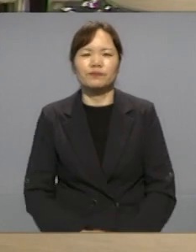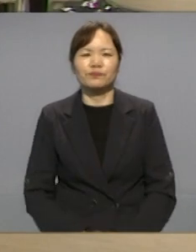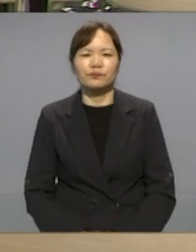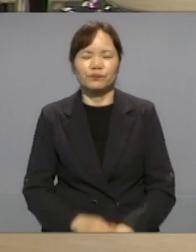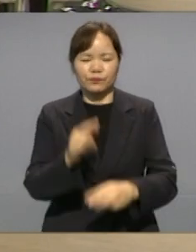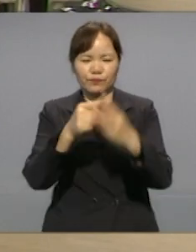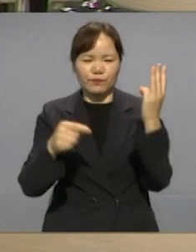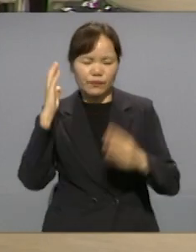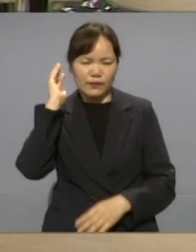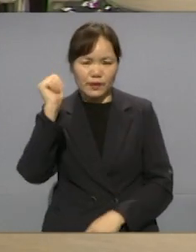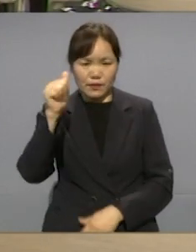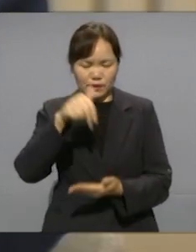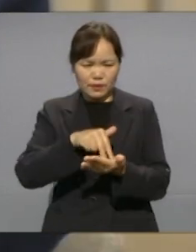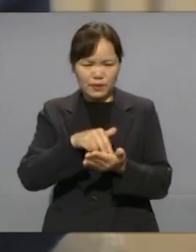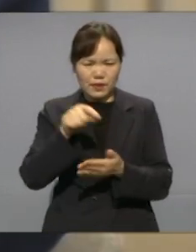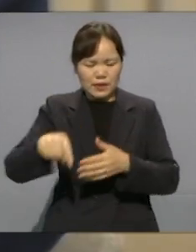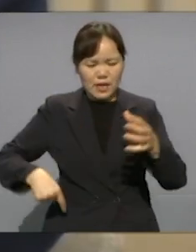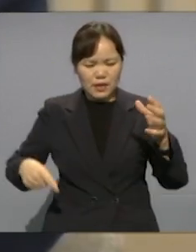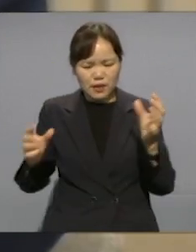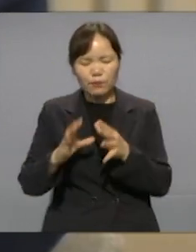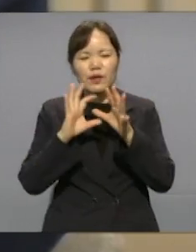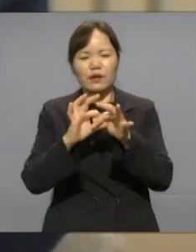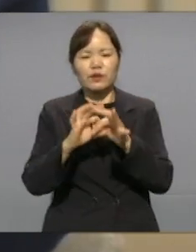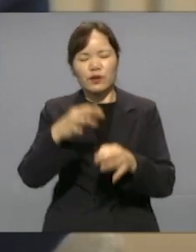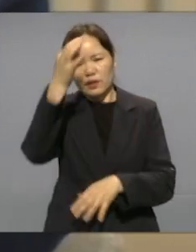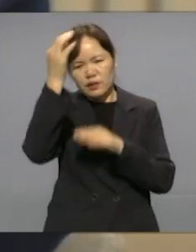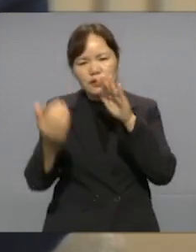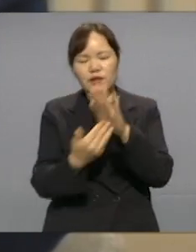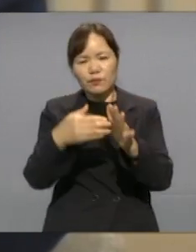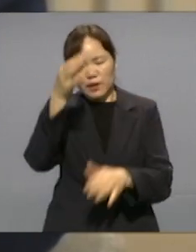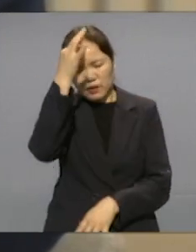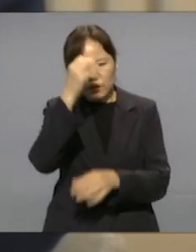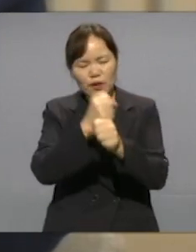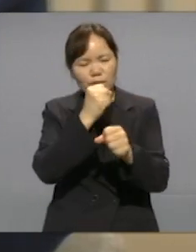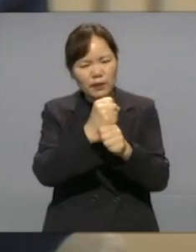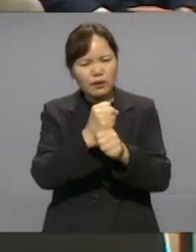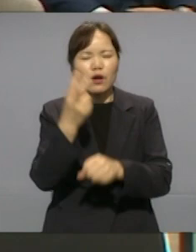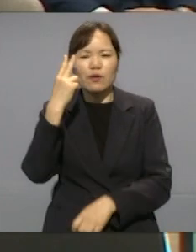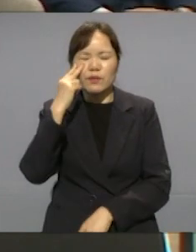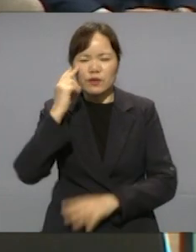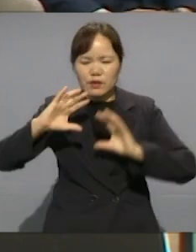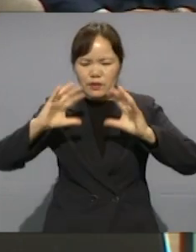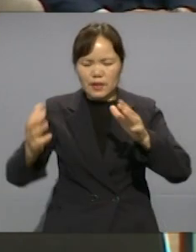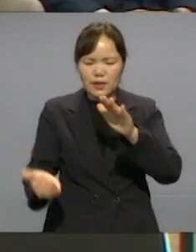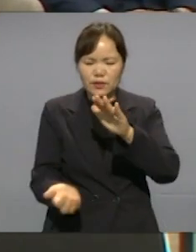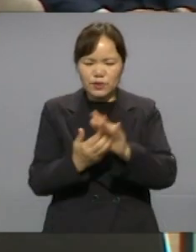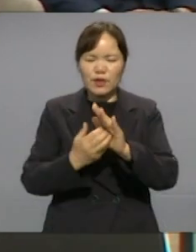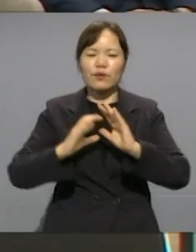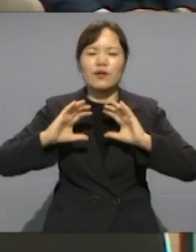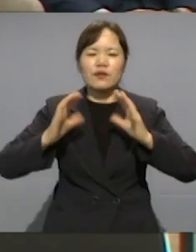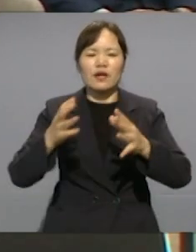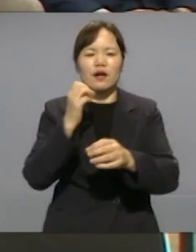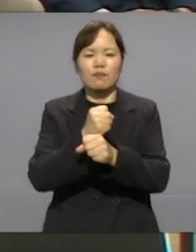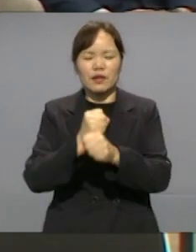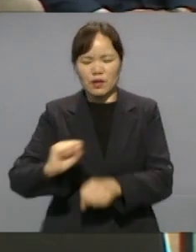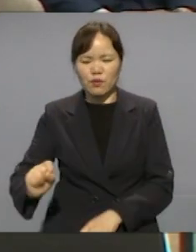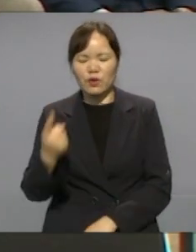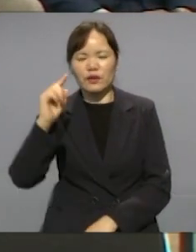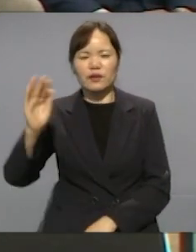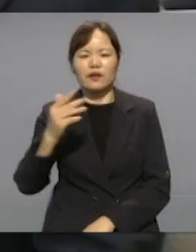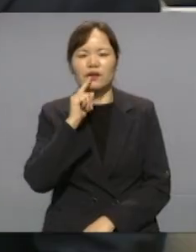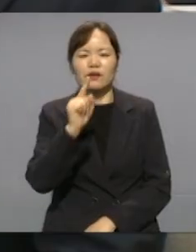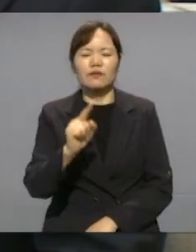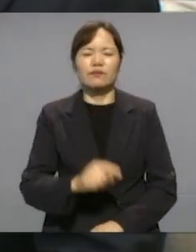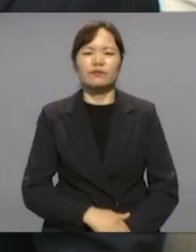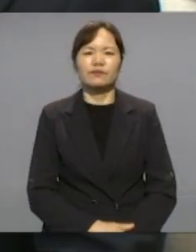윤 대통령은 이들의 협력 체계로 첨단 기술들이 쏟아져 나오고 미국을 세계 최강국으로 만드는 원인이 되고 있다고